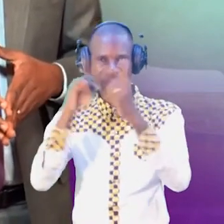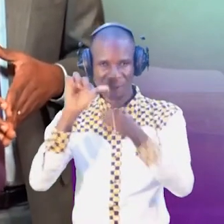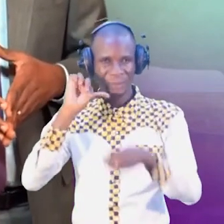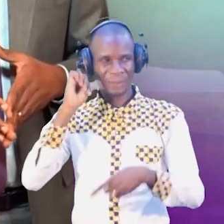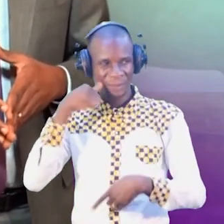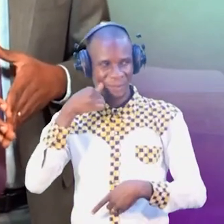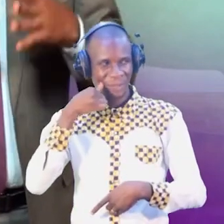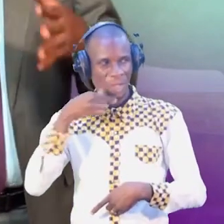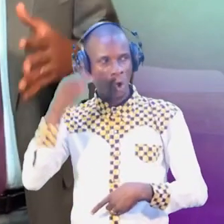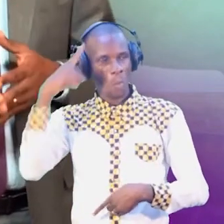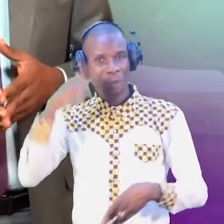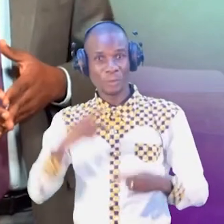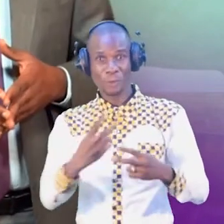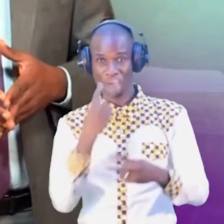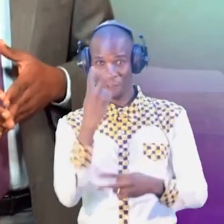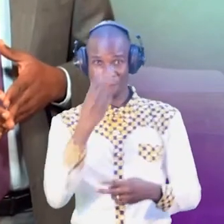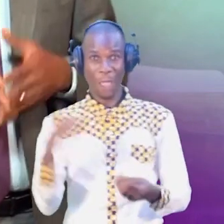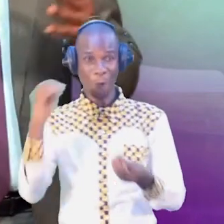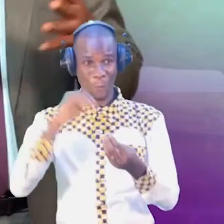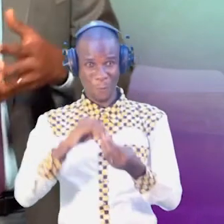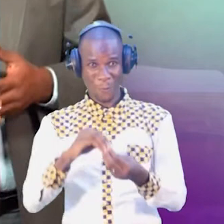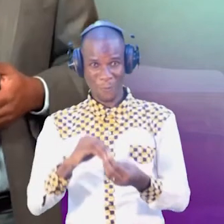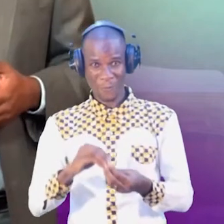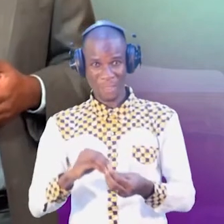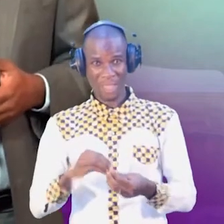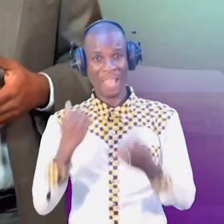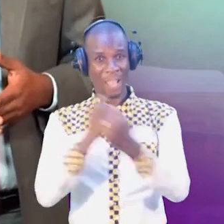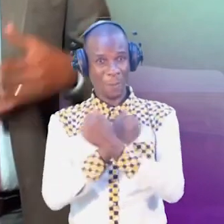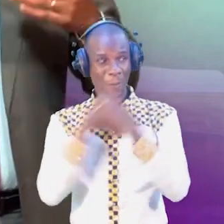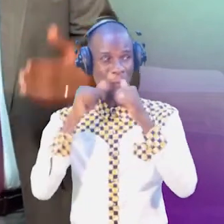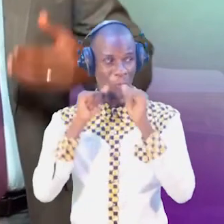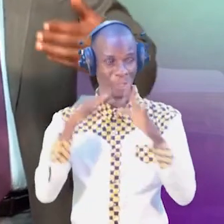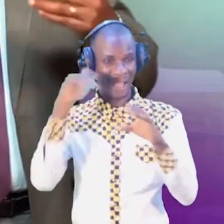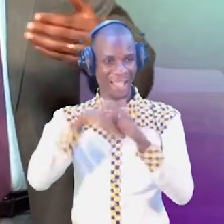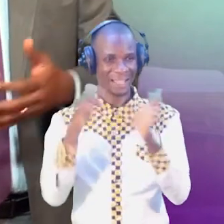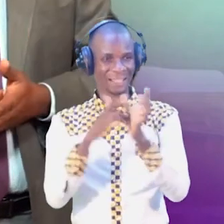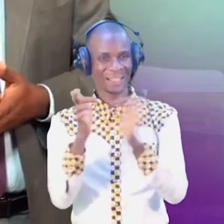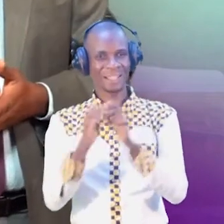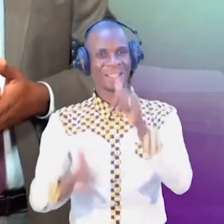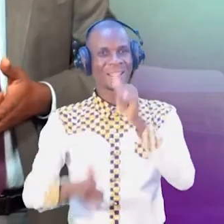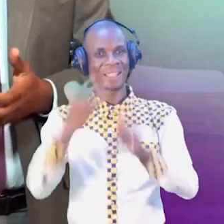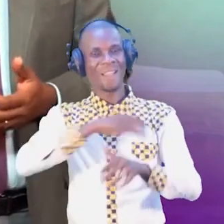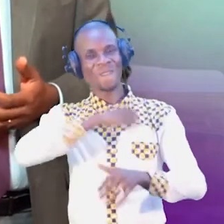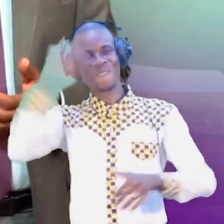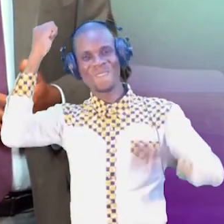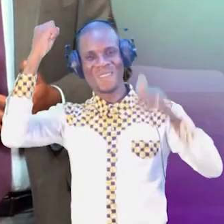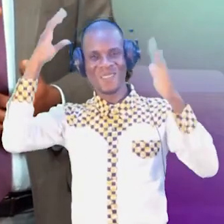ya liloba na Nzambe na pokwa lelo nazali kosenga na bino boya lisusu lobi po ete toyebana kowumela